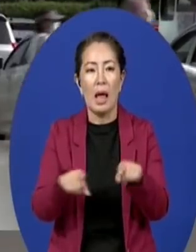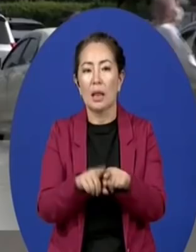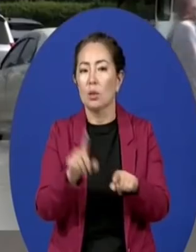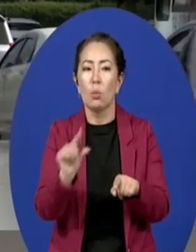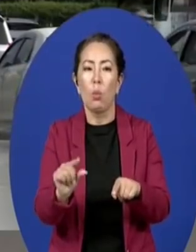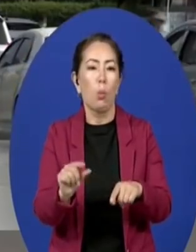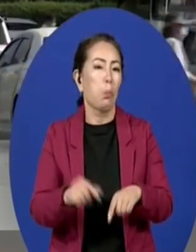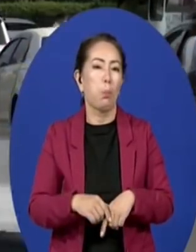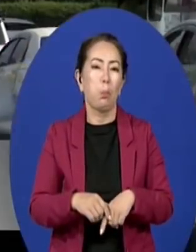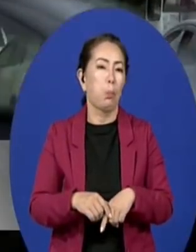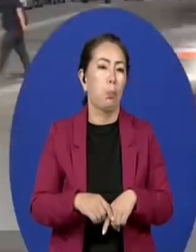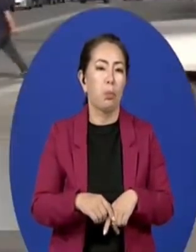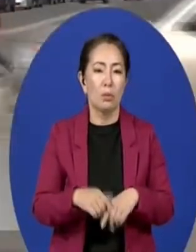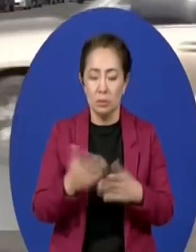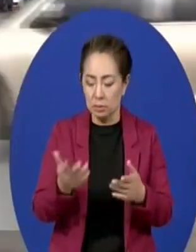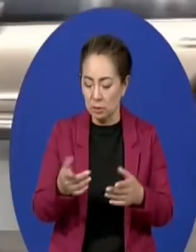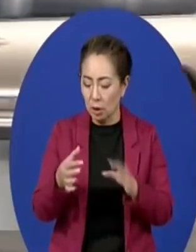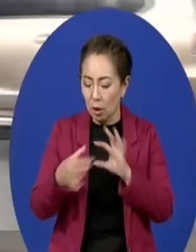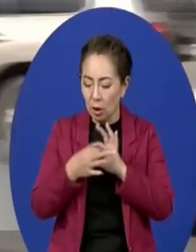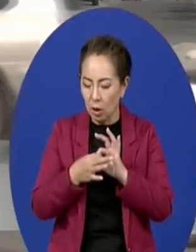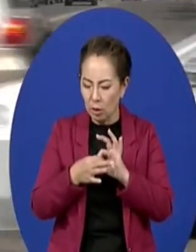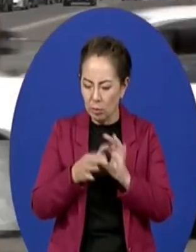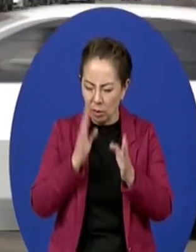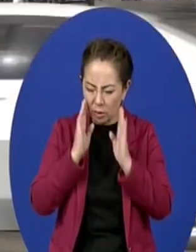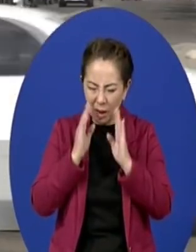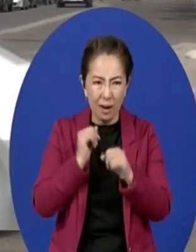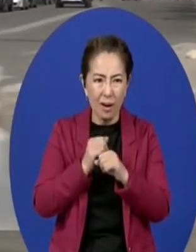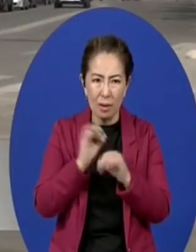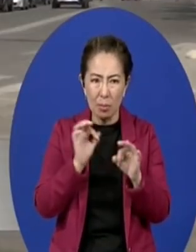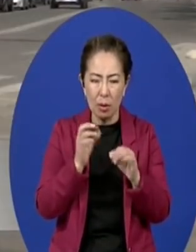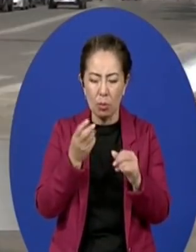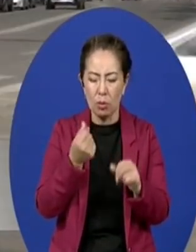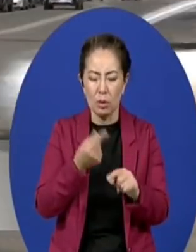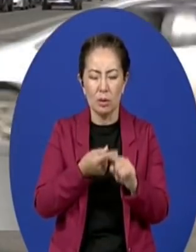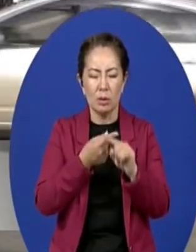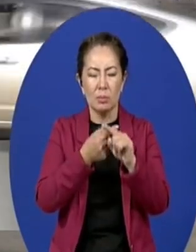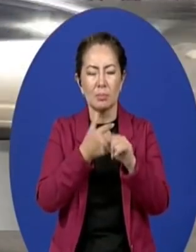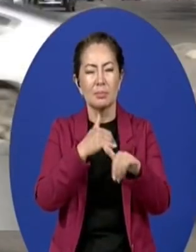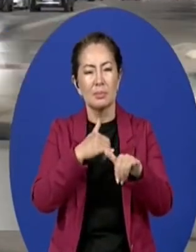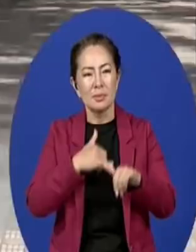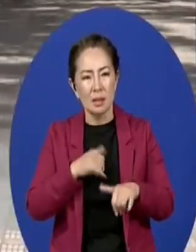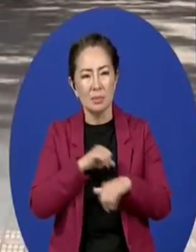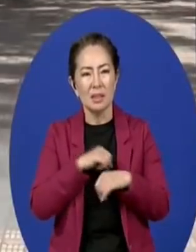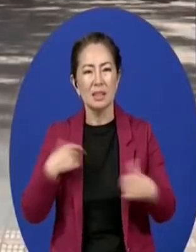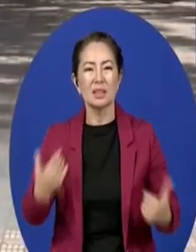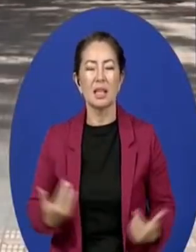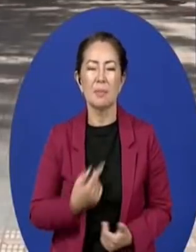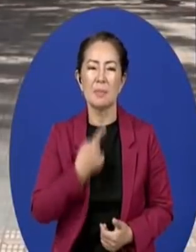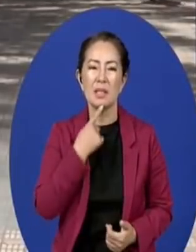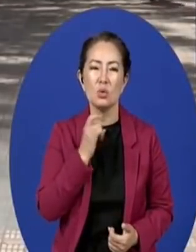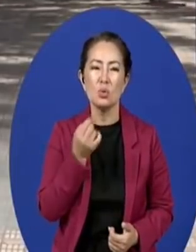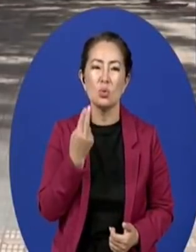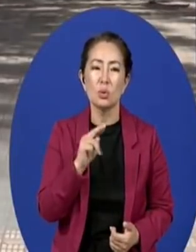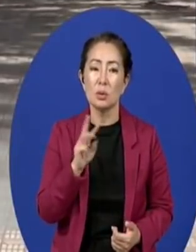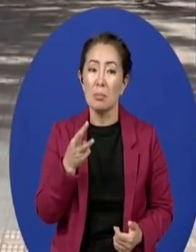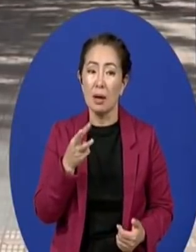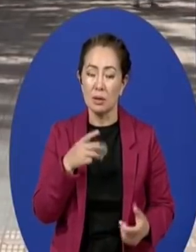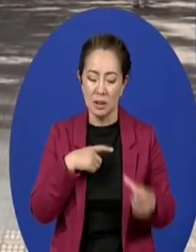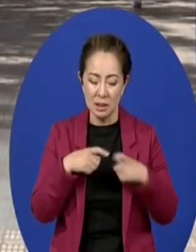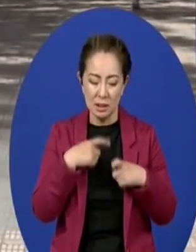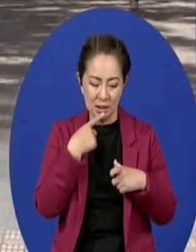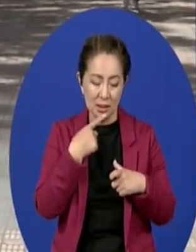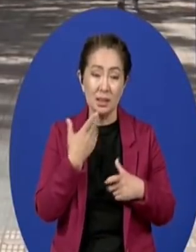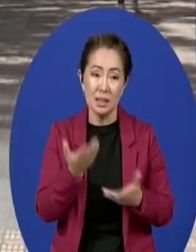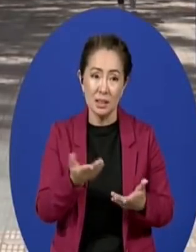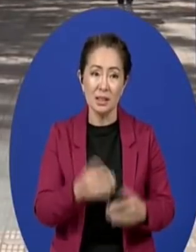Энэ тал дээр харилцан уялдаа холбоотой ажиллахгүй бол үнийн дарамт иргэдийн амьдралд хүнд тусах магадлалтай байна гэж эдийн засагч хэлж байна.